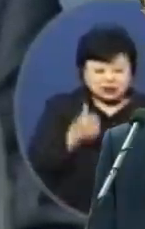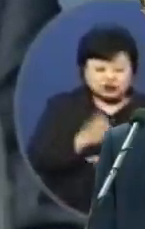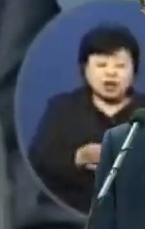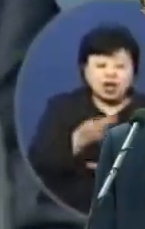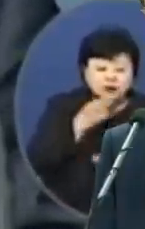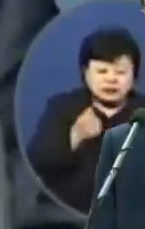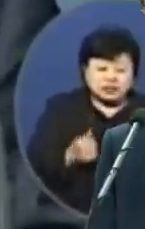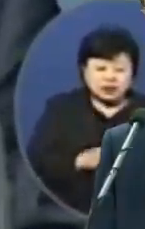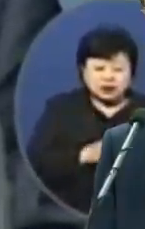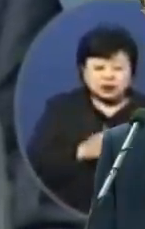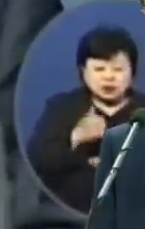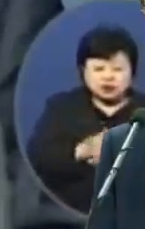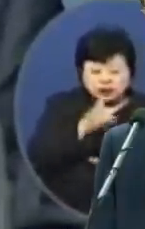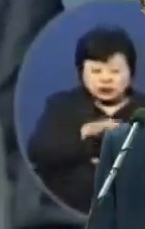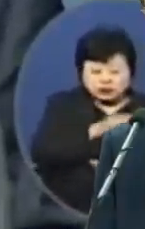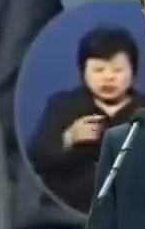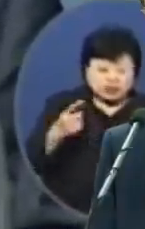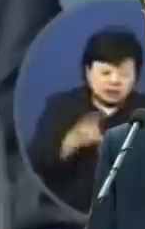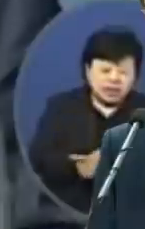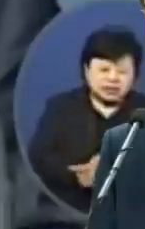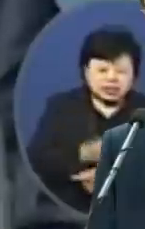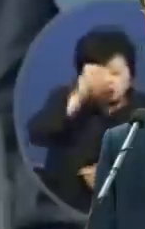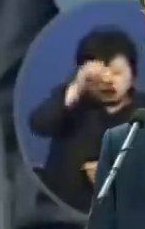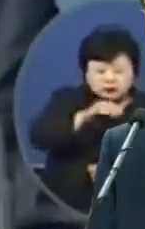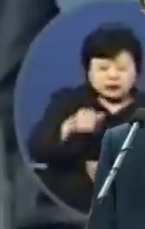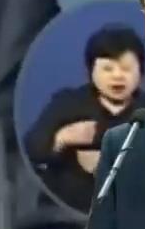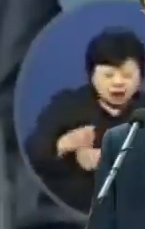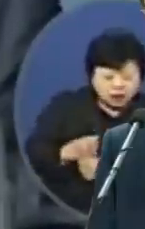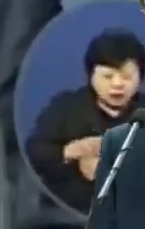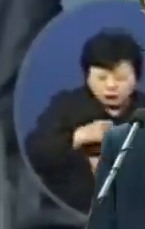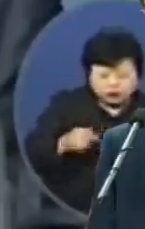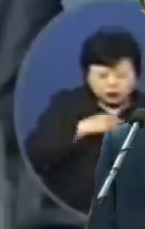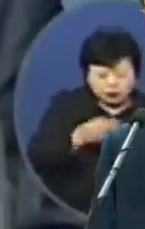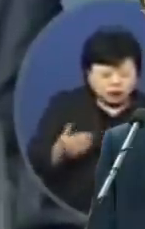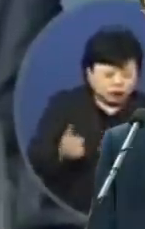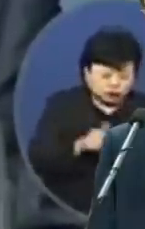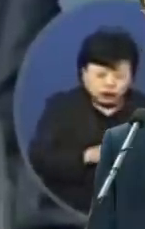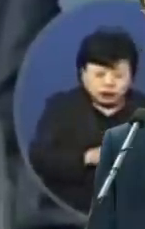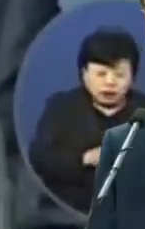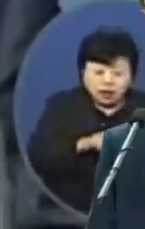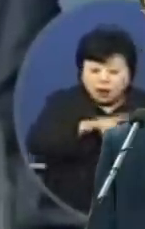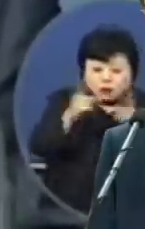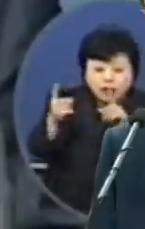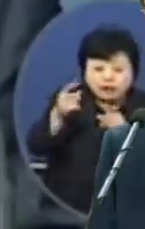죄 있는 우리를 대신해서 십자가를 걸머지고 몸짓고 피 흘려 죽었다가